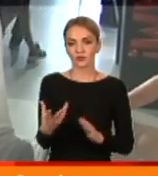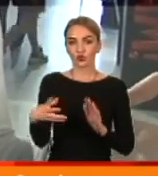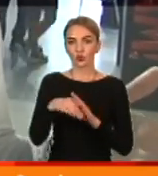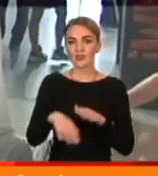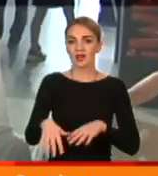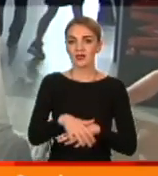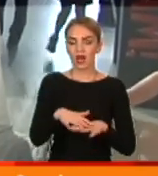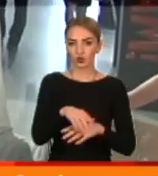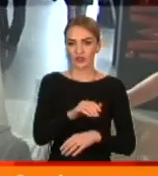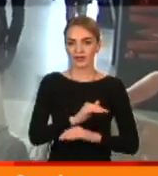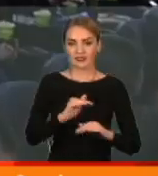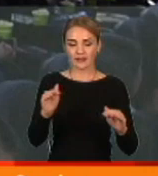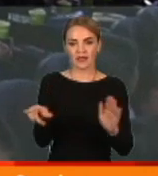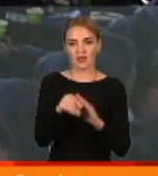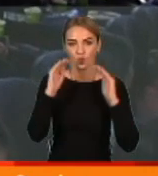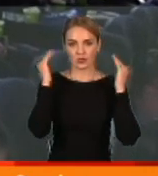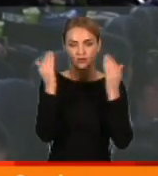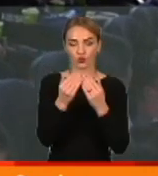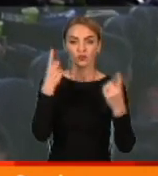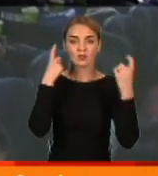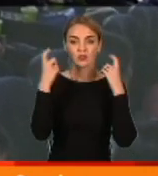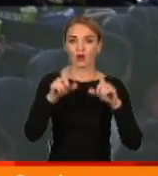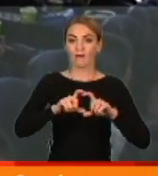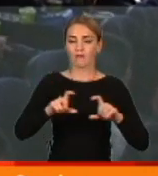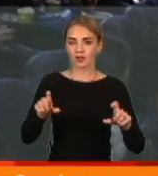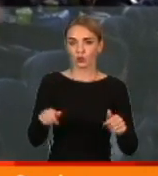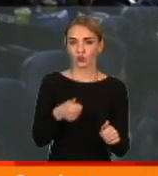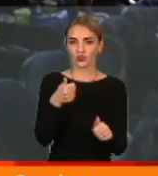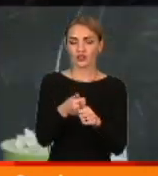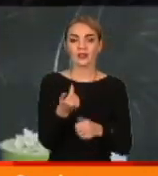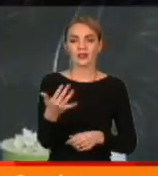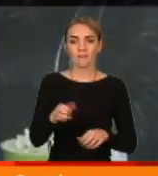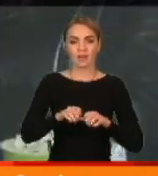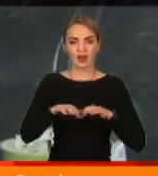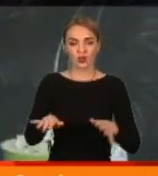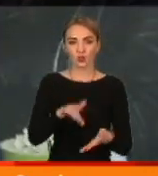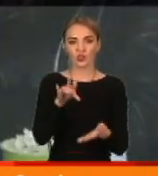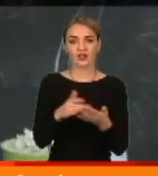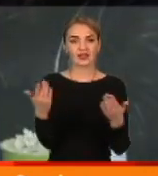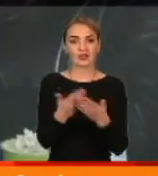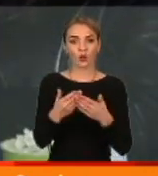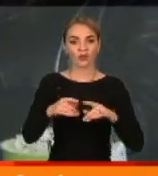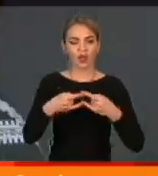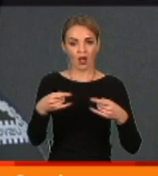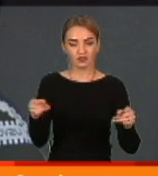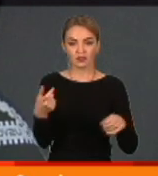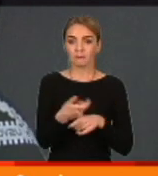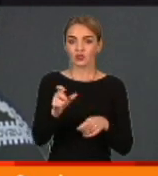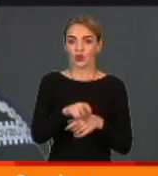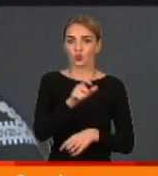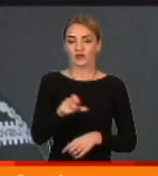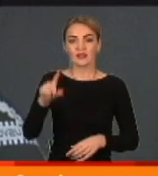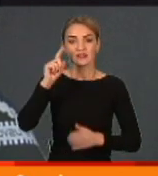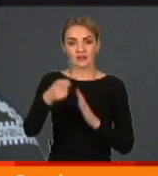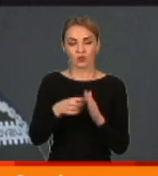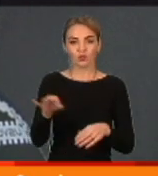соціалізацію дітей з аутизмом. До інформаційної кампанії вже долучилися кілька мереж столичних кінотеатрів, аби якомога більше людей